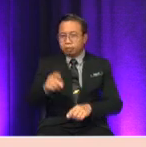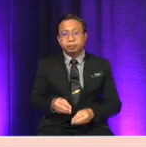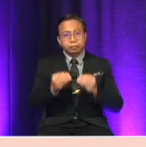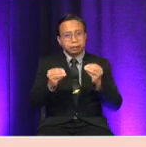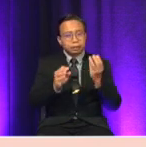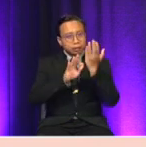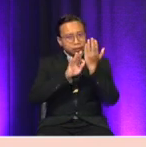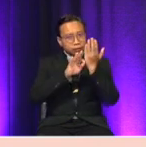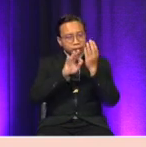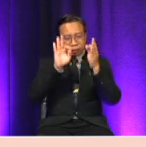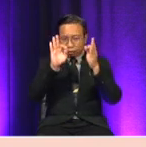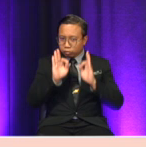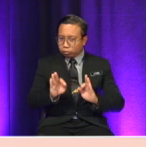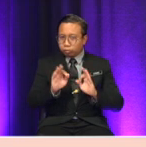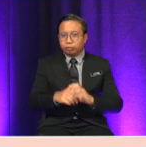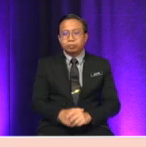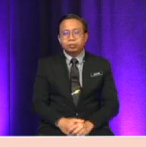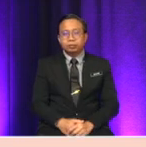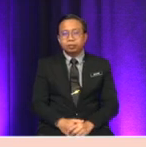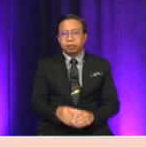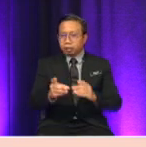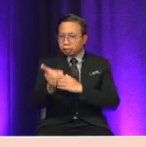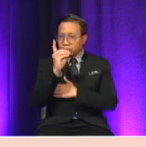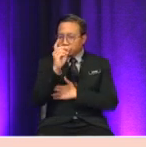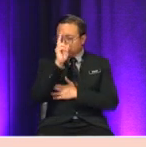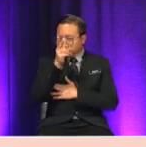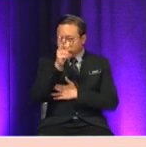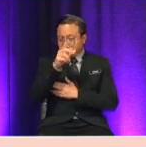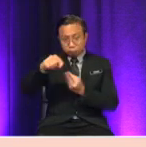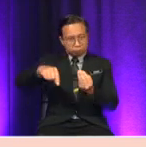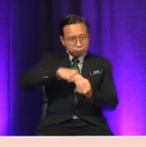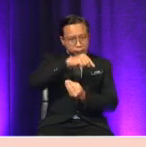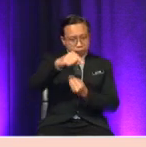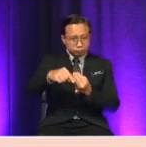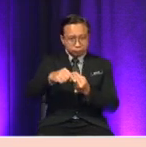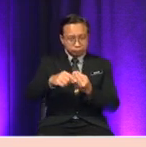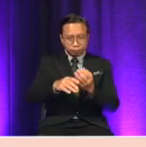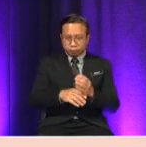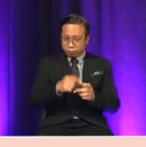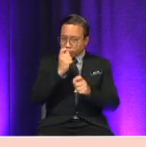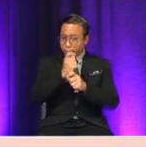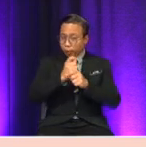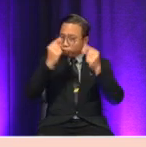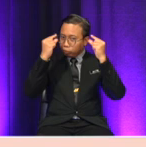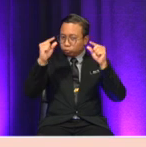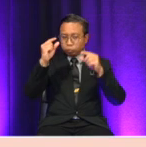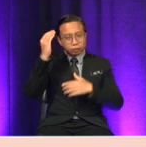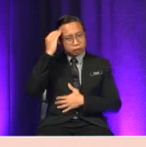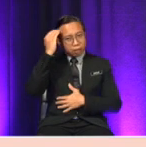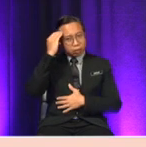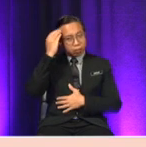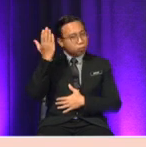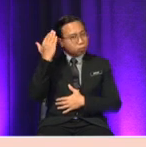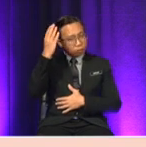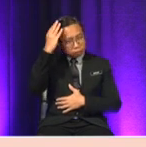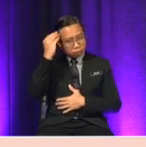faktor perkembangan estetika dan daya kreatif, ada persekitaran, ada peranan guru, ada pengetahuan sedia ada dan peneguhan